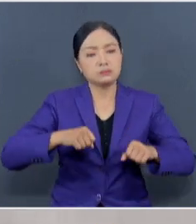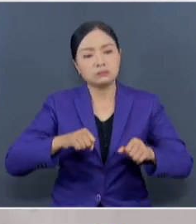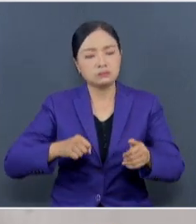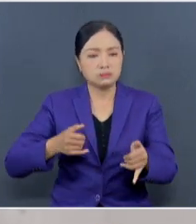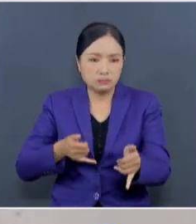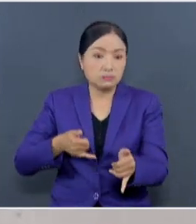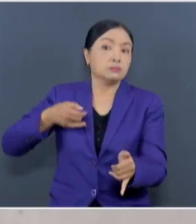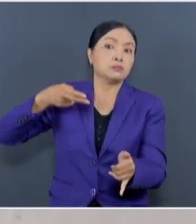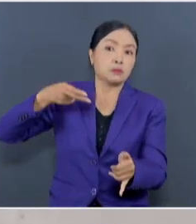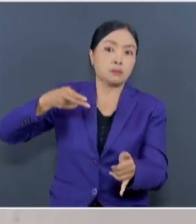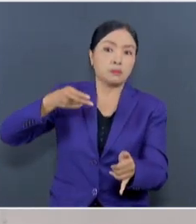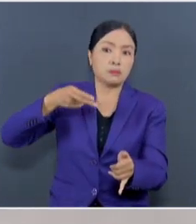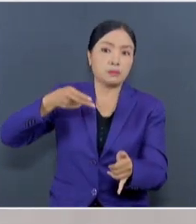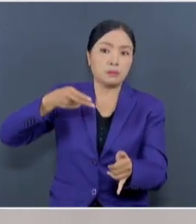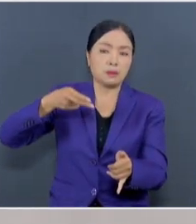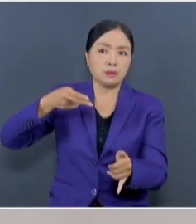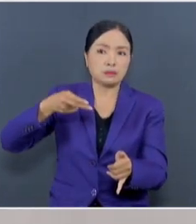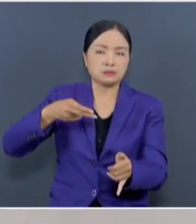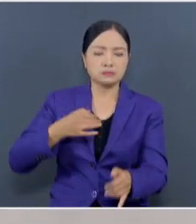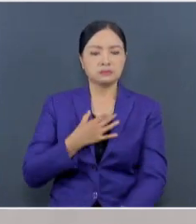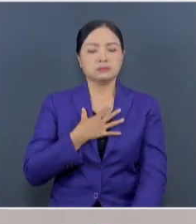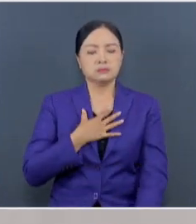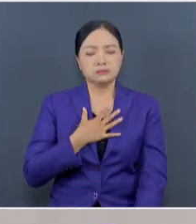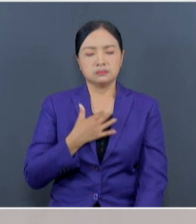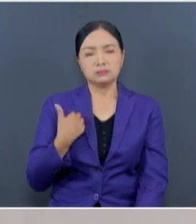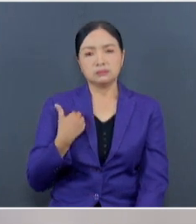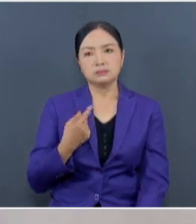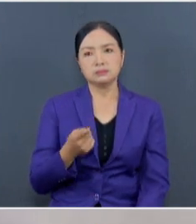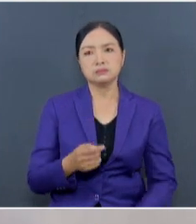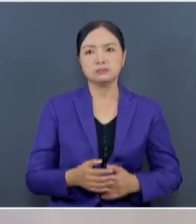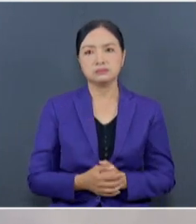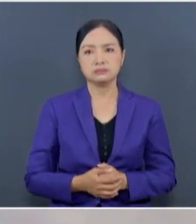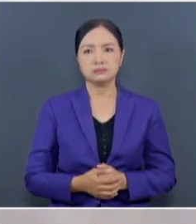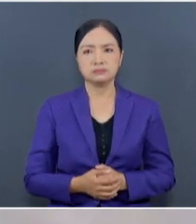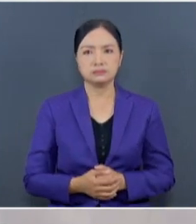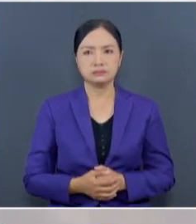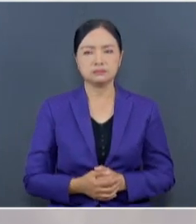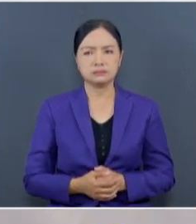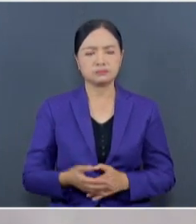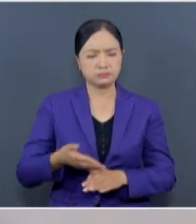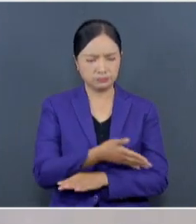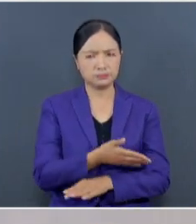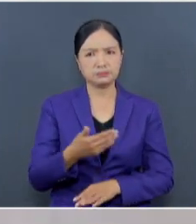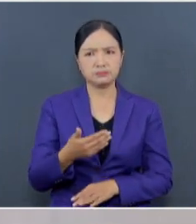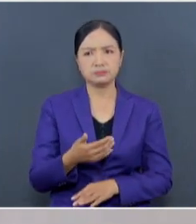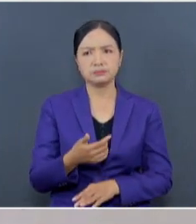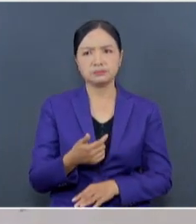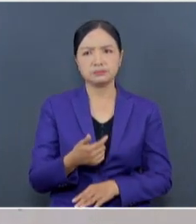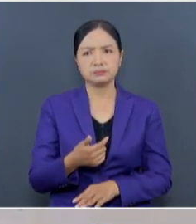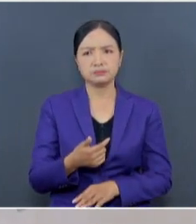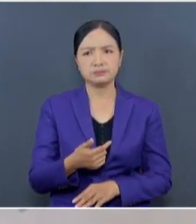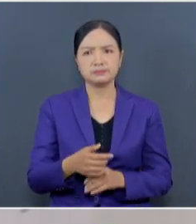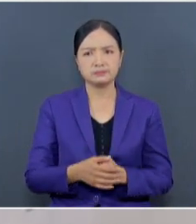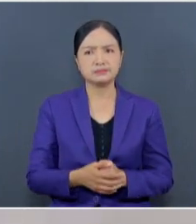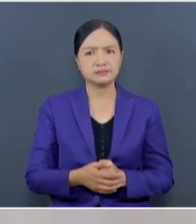นะครับเลยวานิดนึงครับผมก็มีแค่บ้านหมู่บ้าน